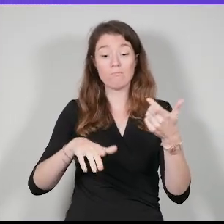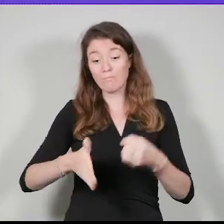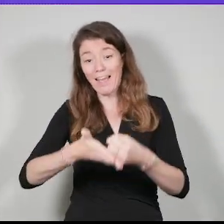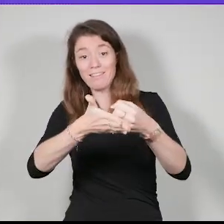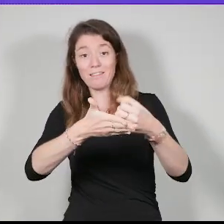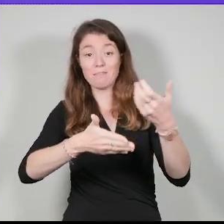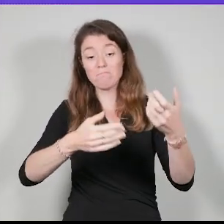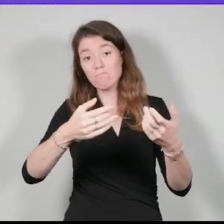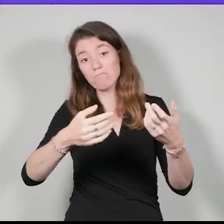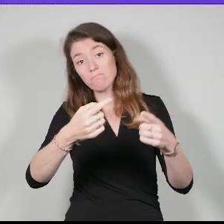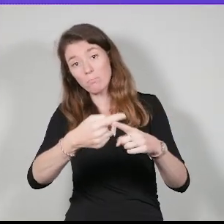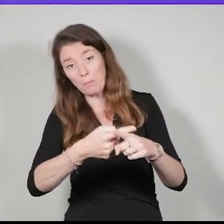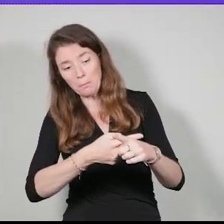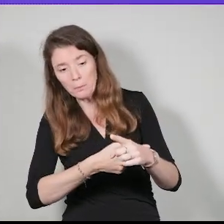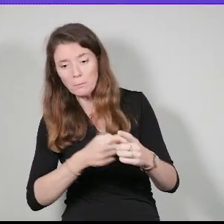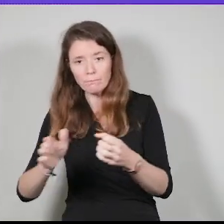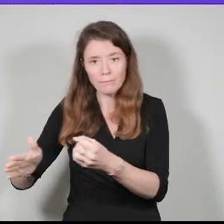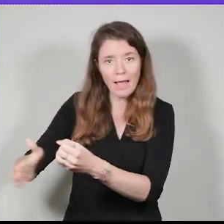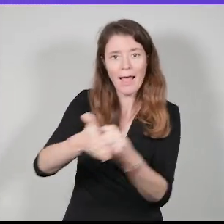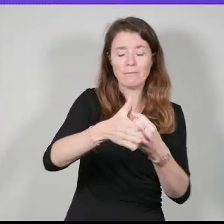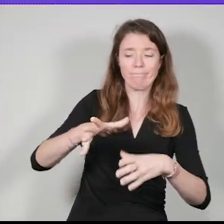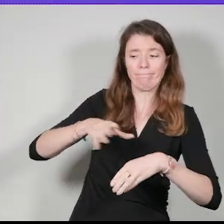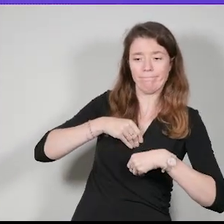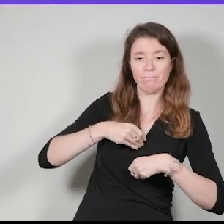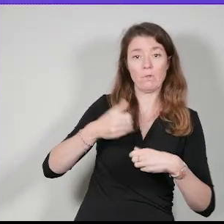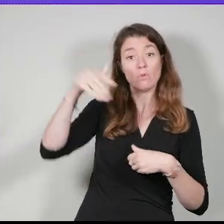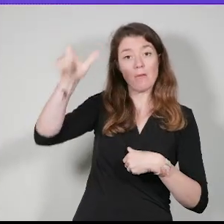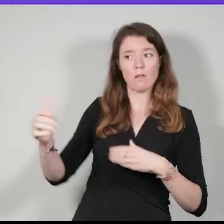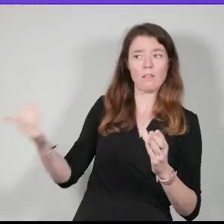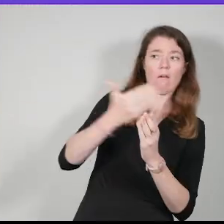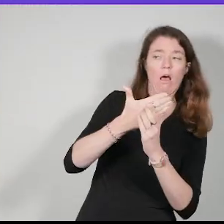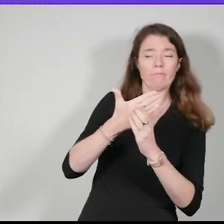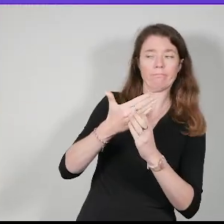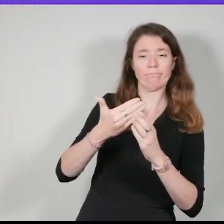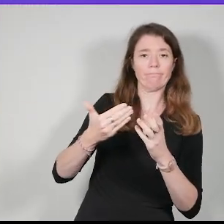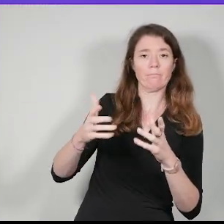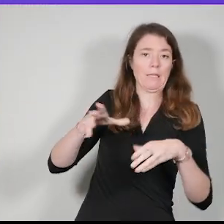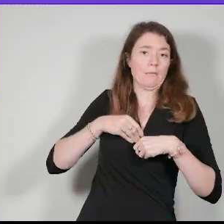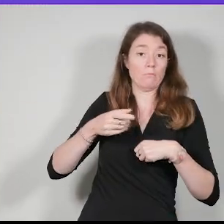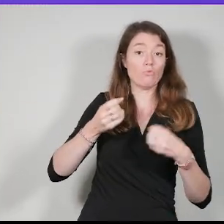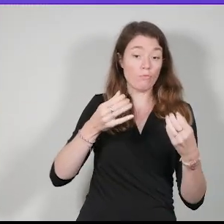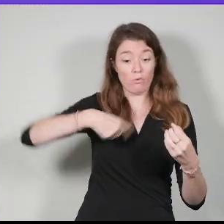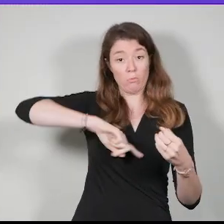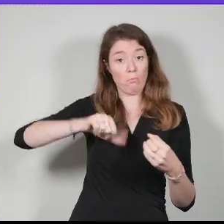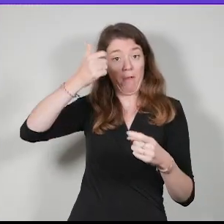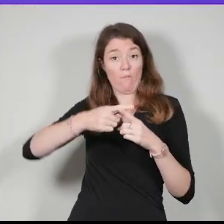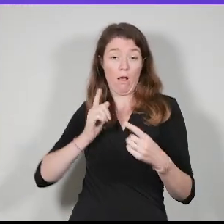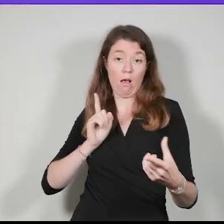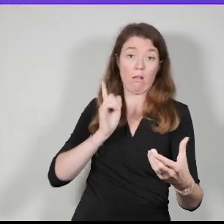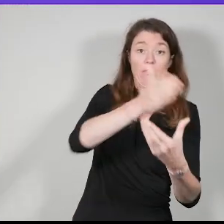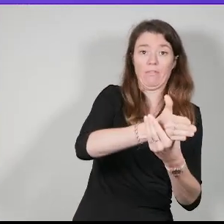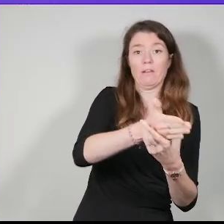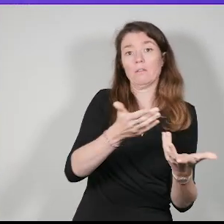aider progressivement à accepter des aides, accepter le tiers en fait. Bien souvent, on est le premier tiers qui arrivons dans les situations